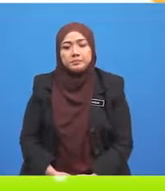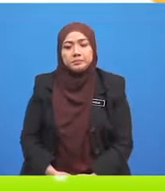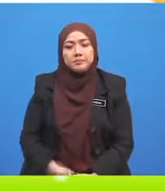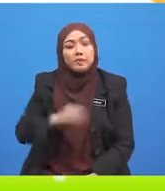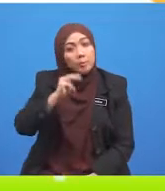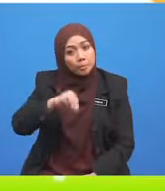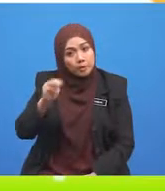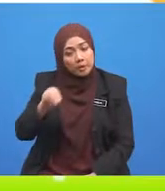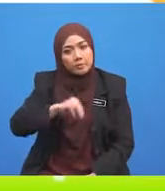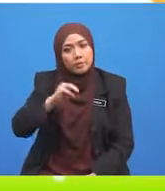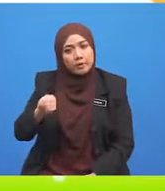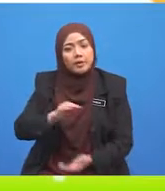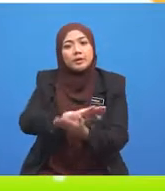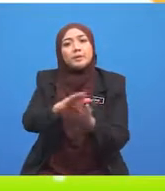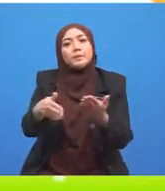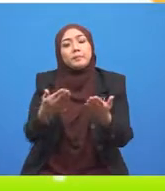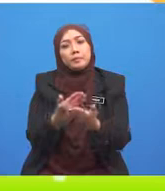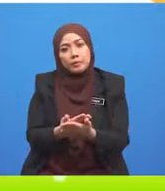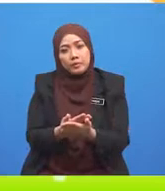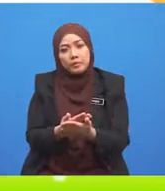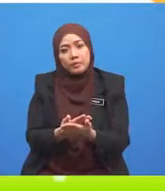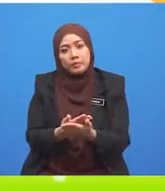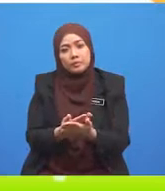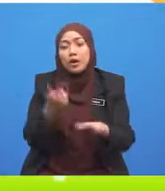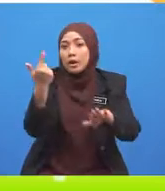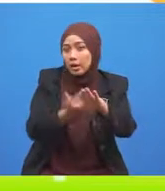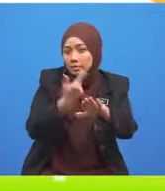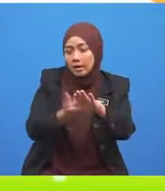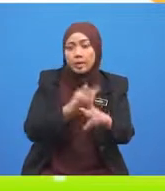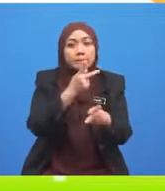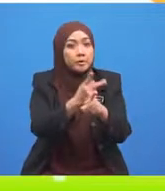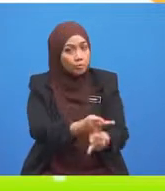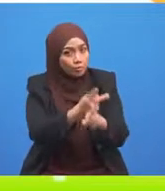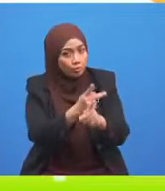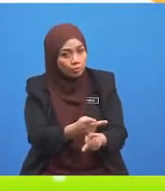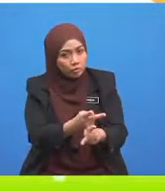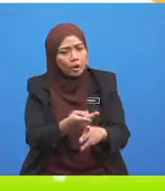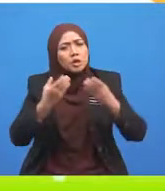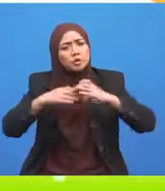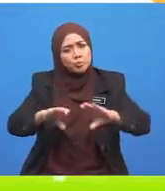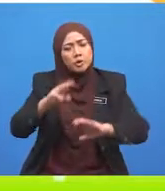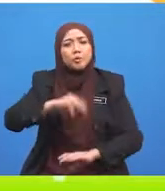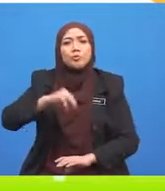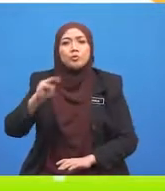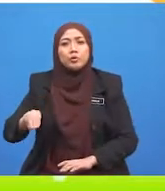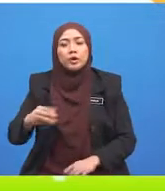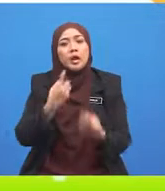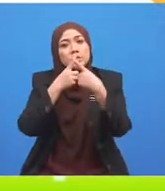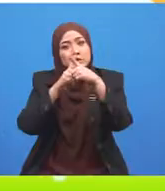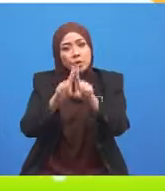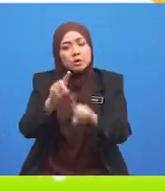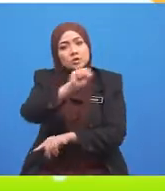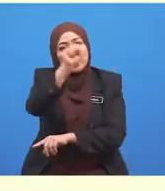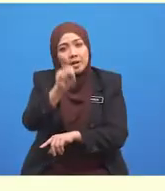Murid-murid yang cikgu sayangi, sebagai latihan pengukuhan, cuba murid-murid jawab